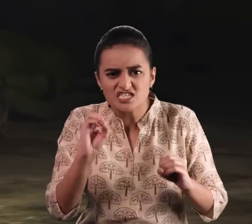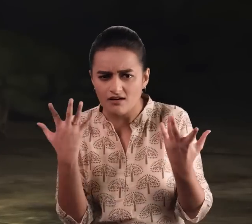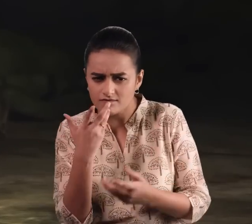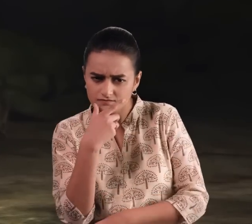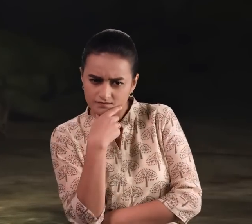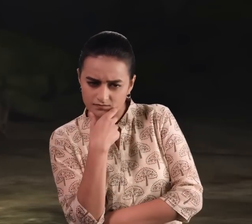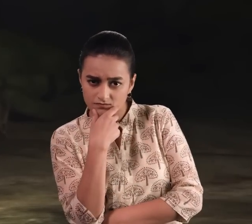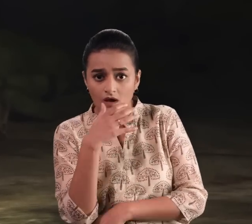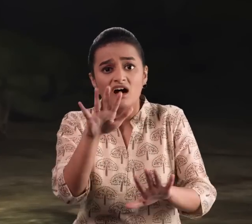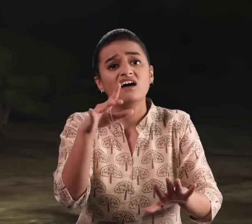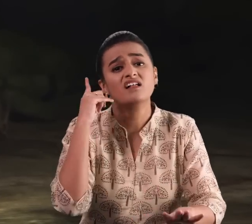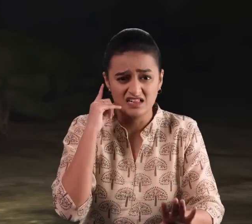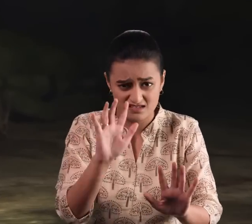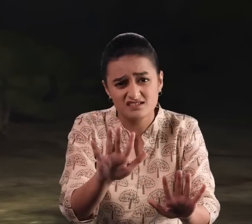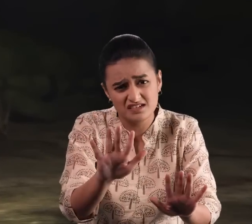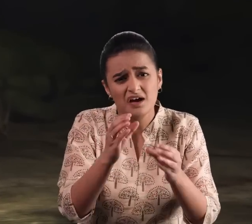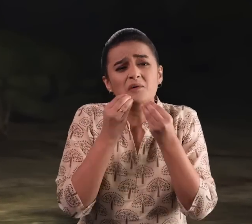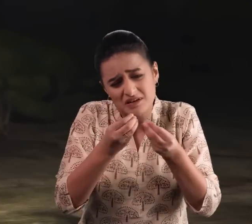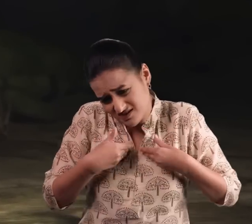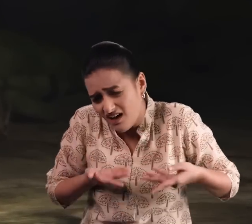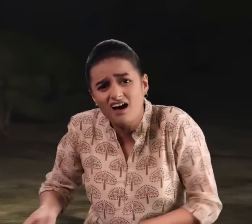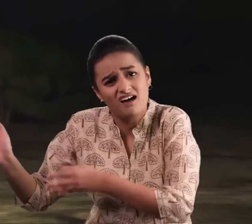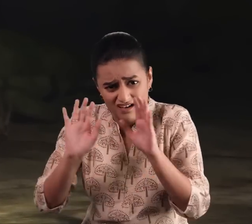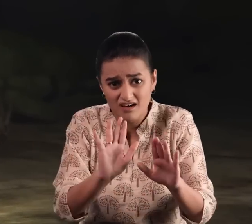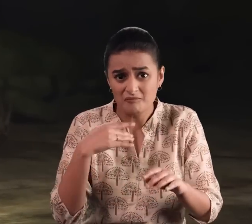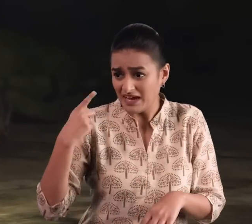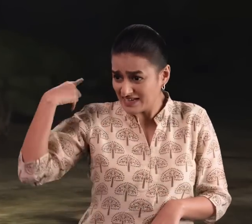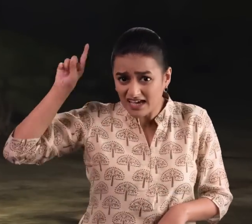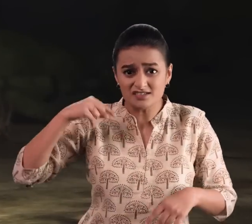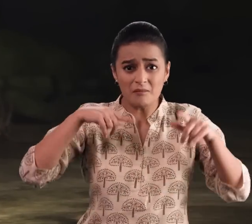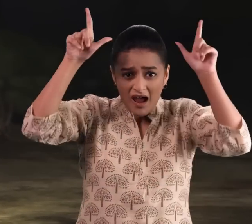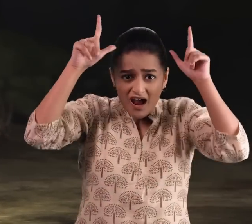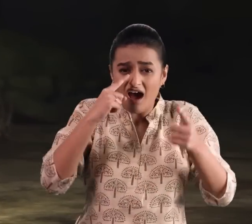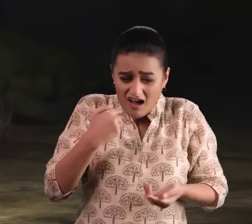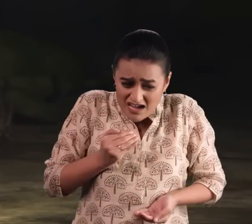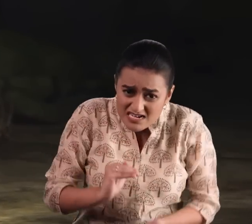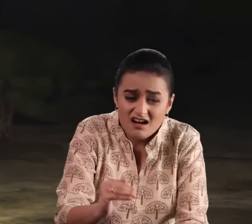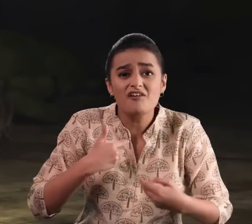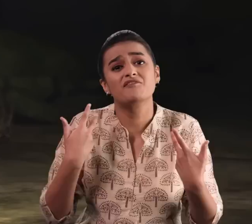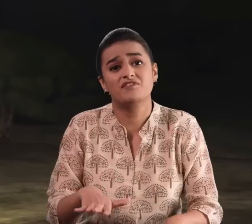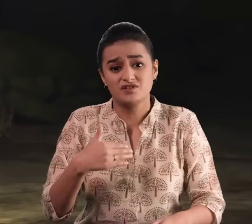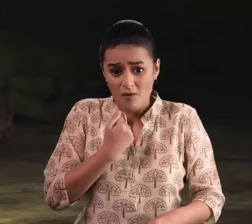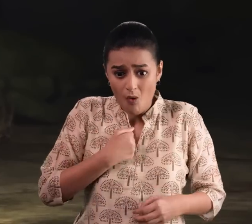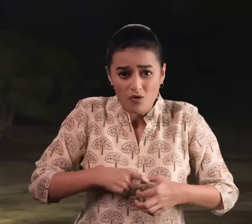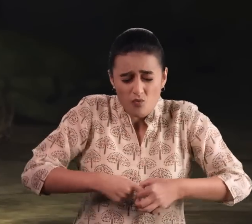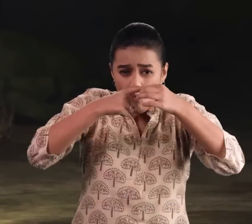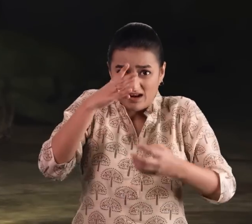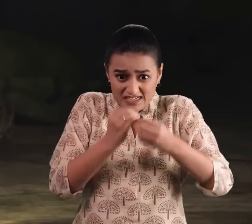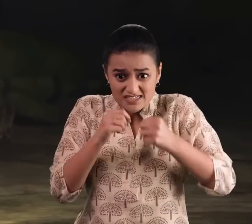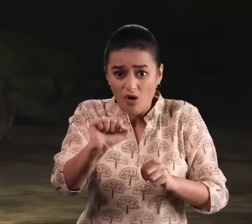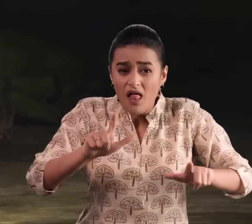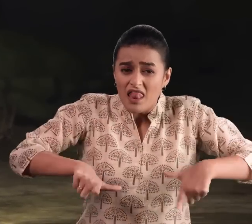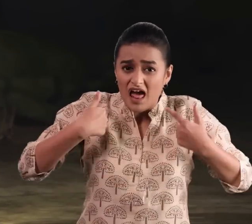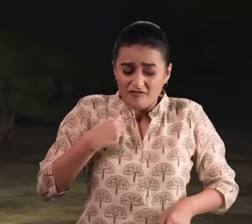शुरू किया जाए। मेरी बात सुनो, मान जाओ, मैंने कल ही अपनी बच्ची को जन्म दिया है। मेरा पौष्टिक दूध